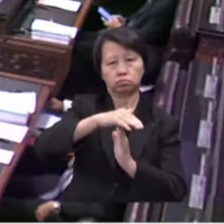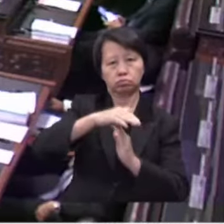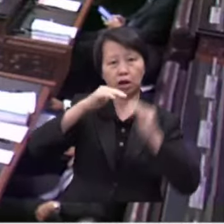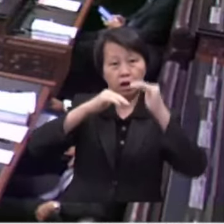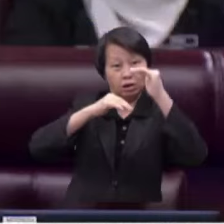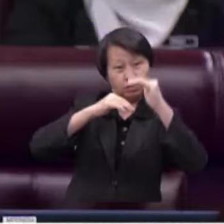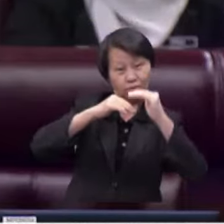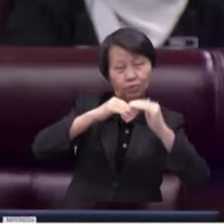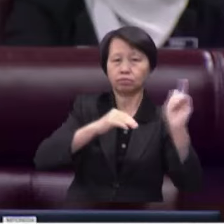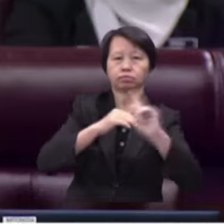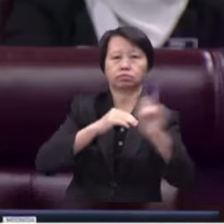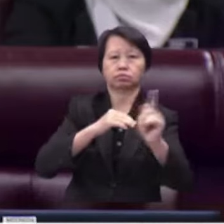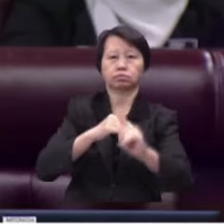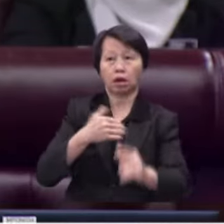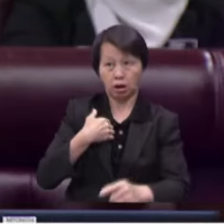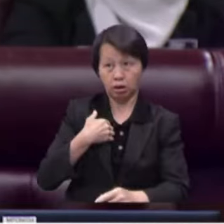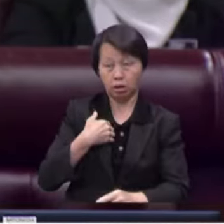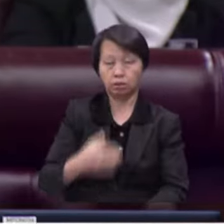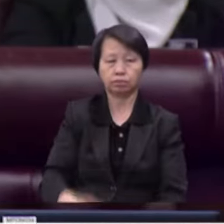itu